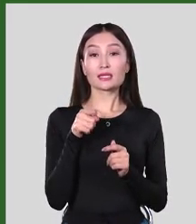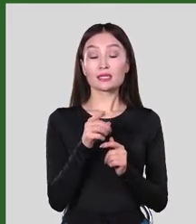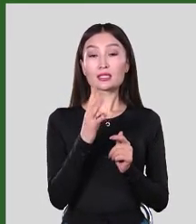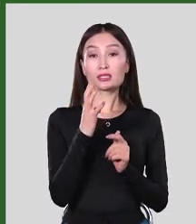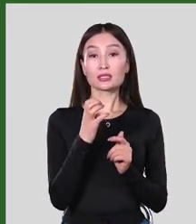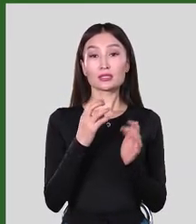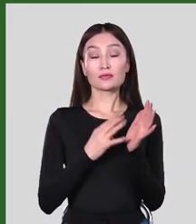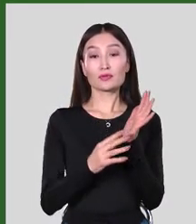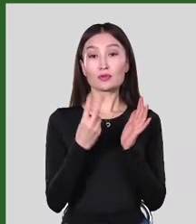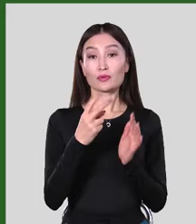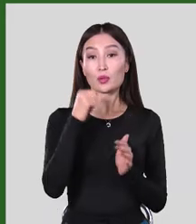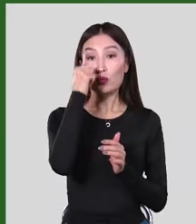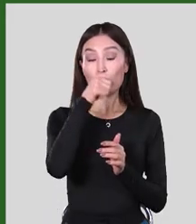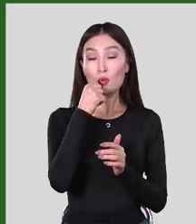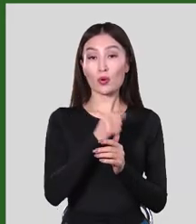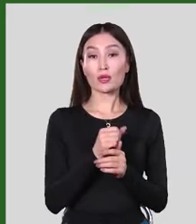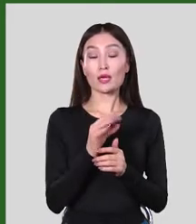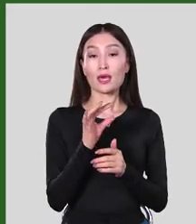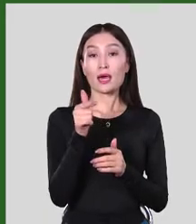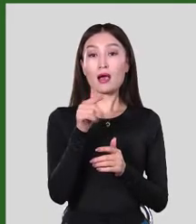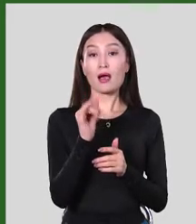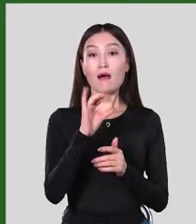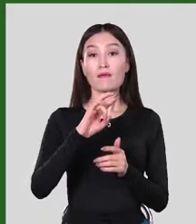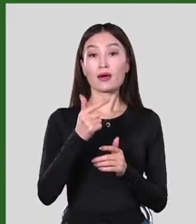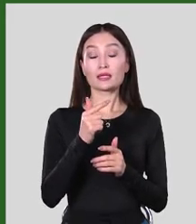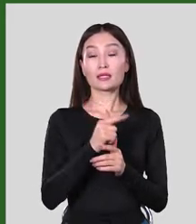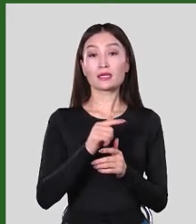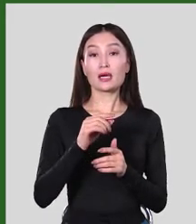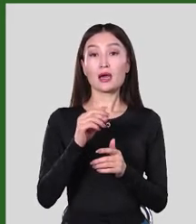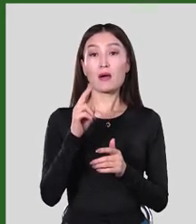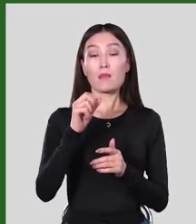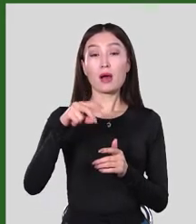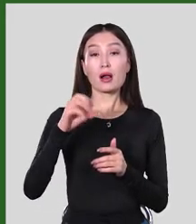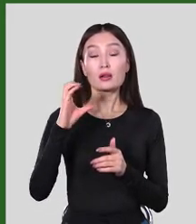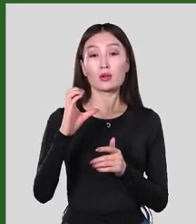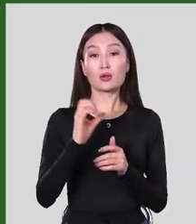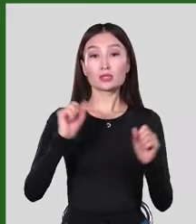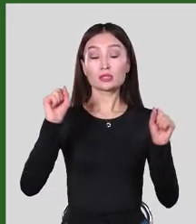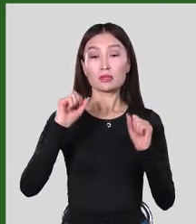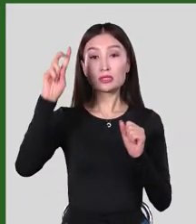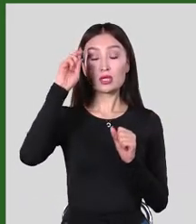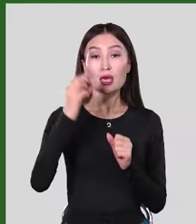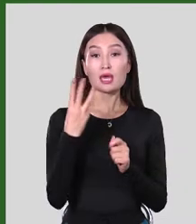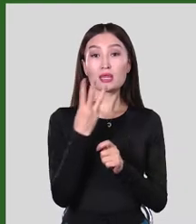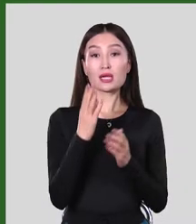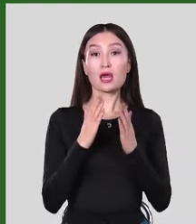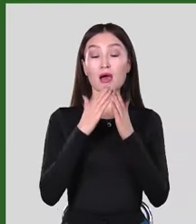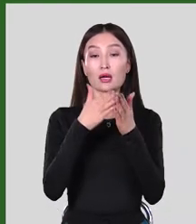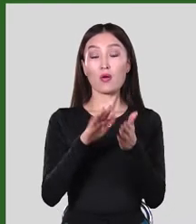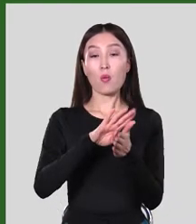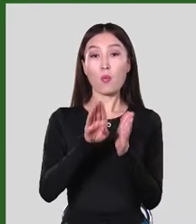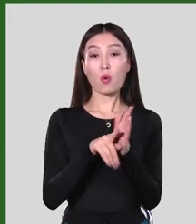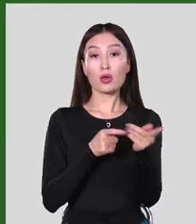августа 1492 года из гавани испанского порта Палос вышли три каравеллы под